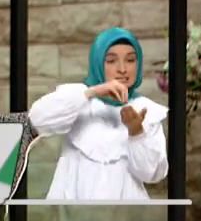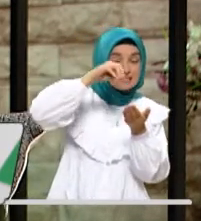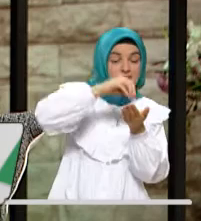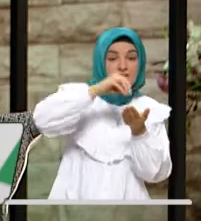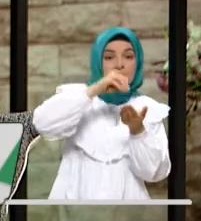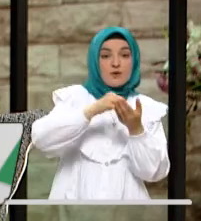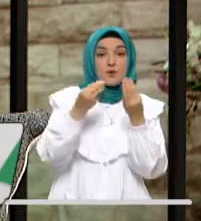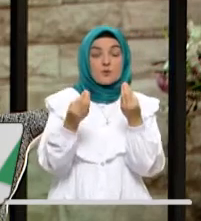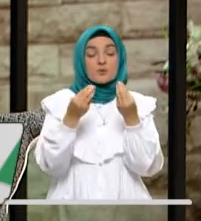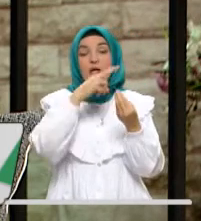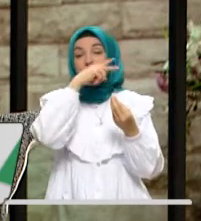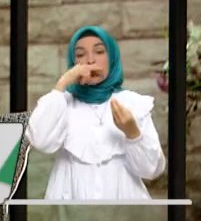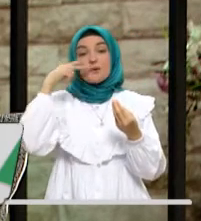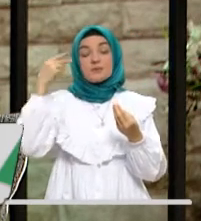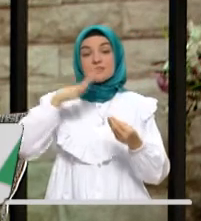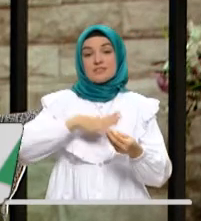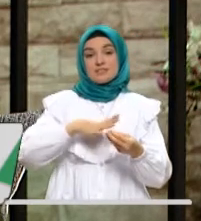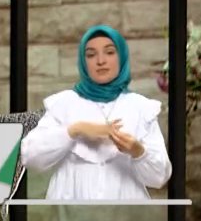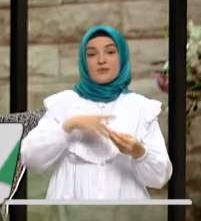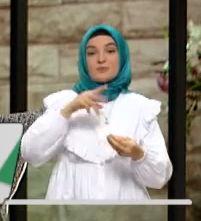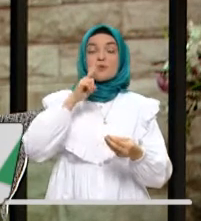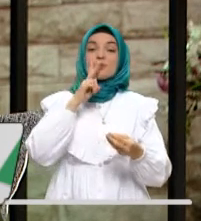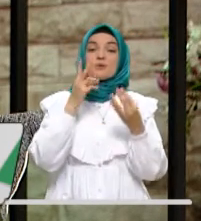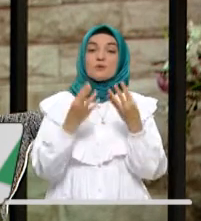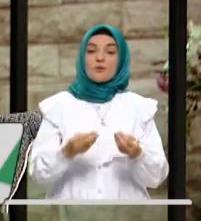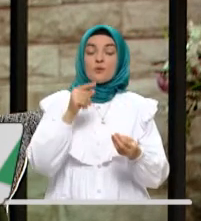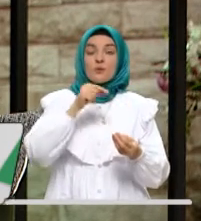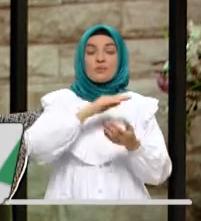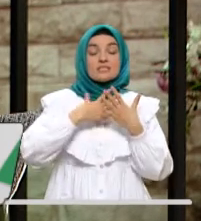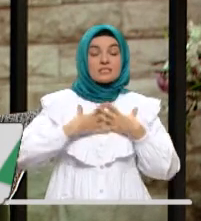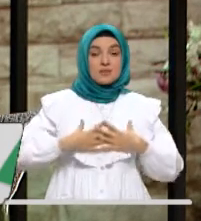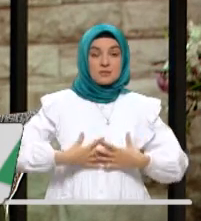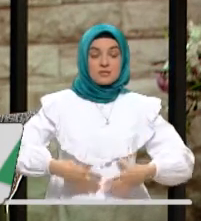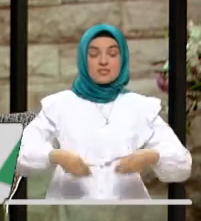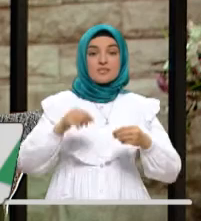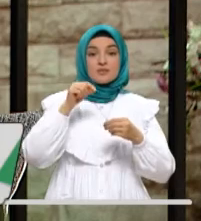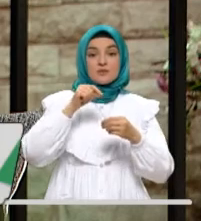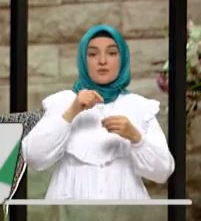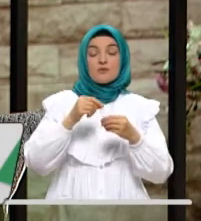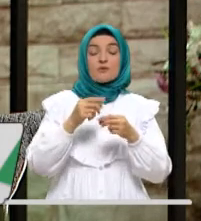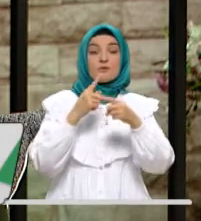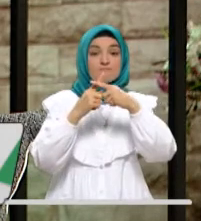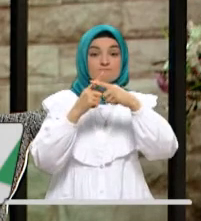daha güzel koksun çamaşırlar. Sonuç olarak o çamaşırların üzerlerinde daha çok pozitif yük kalıyor.